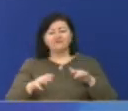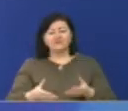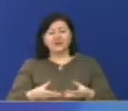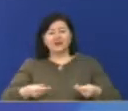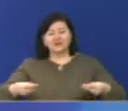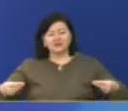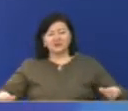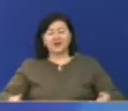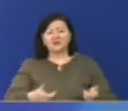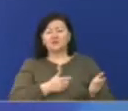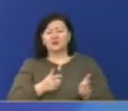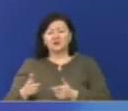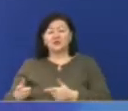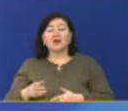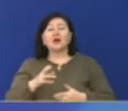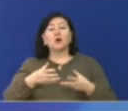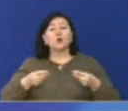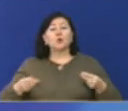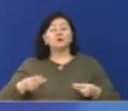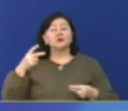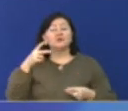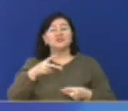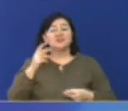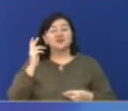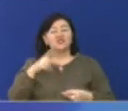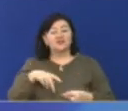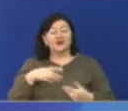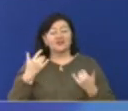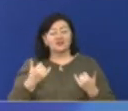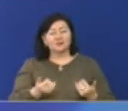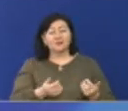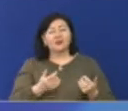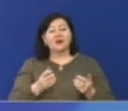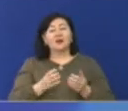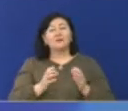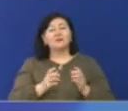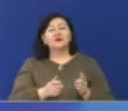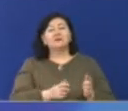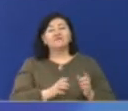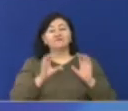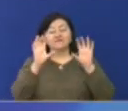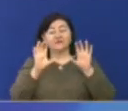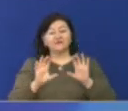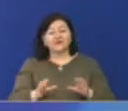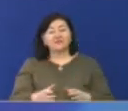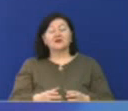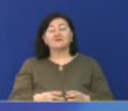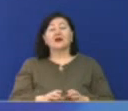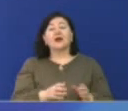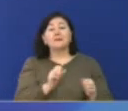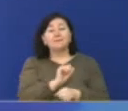республиканских командно-штабных учений «Коктейль-2020» состоялся осмотр спецтехники и личного состава формирования гражданской защиты, а